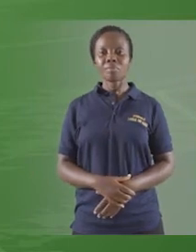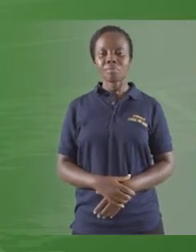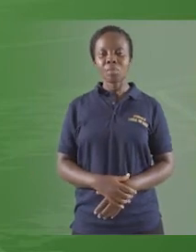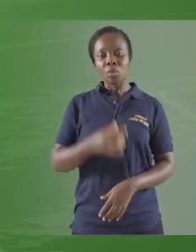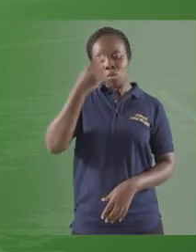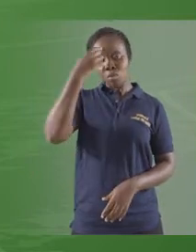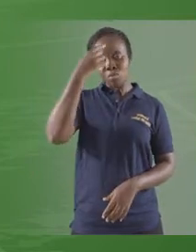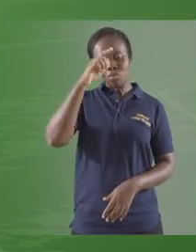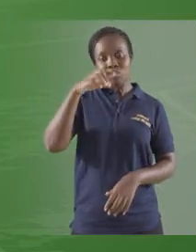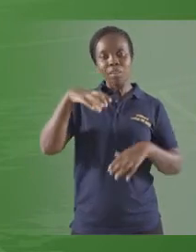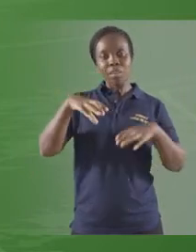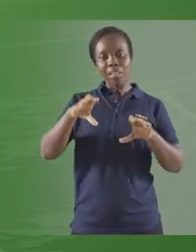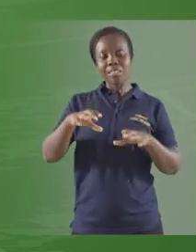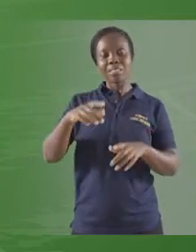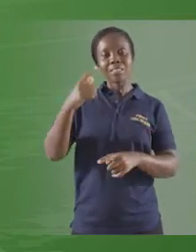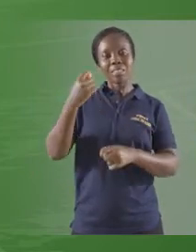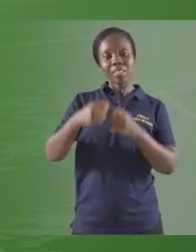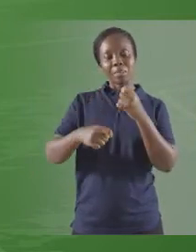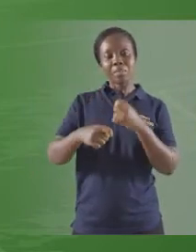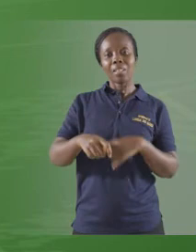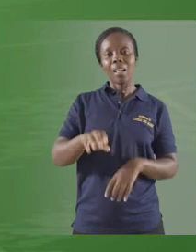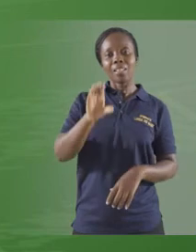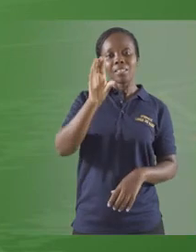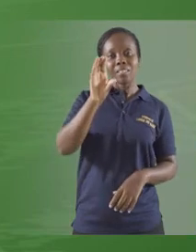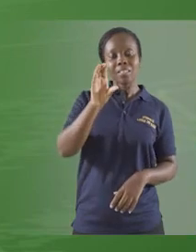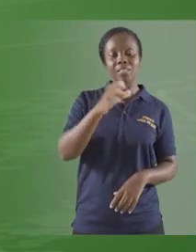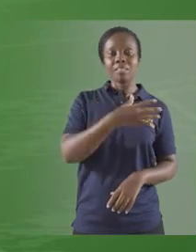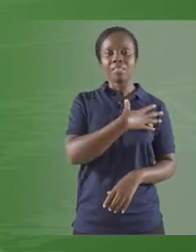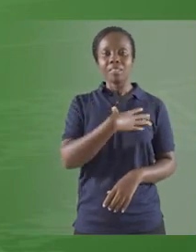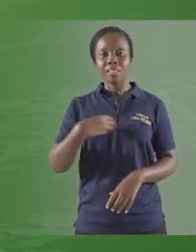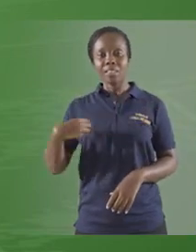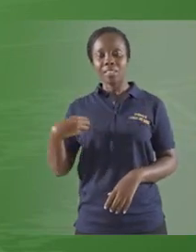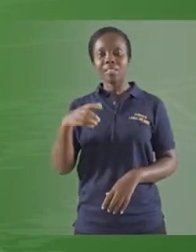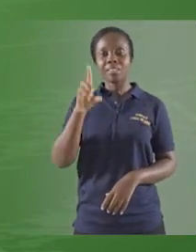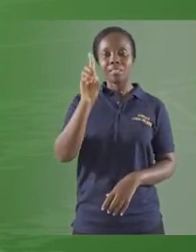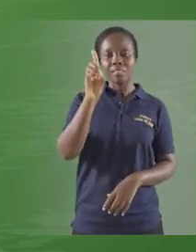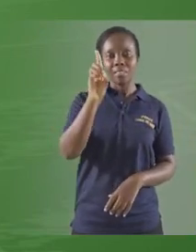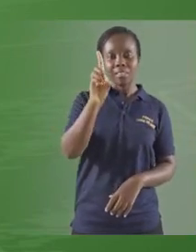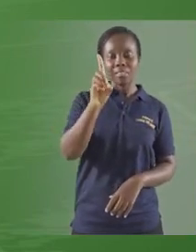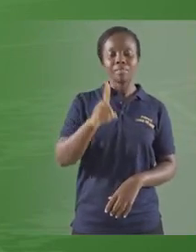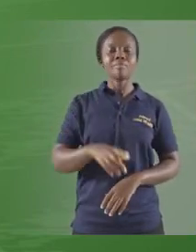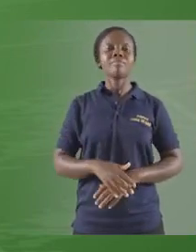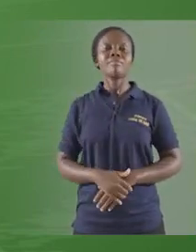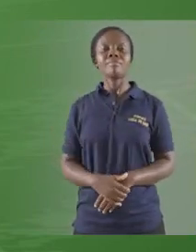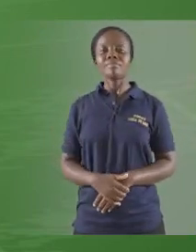classes de la terminale C et de la terminale